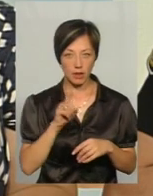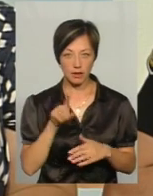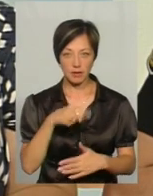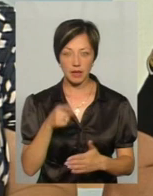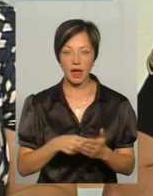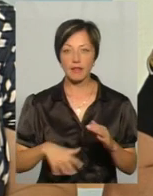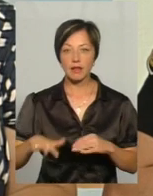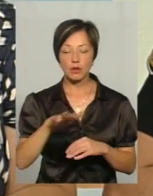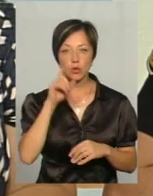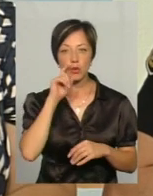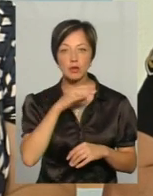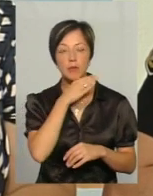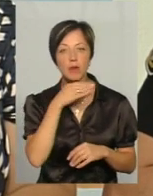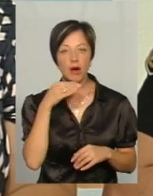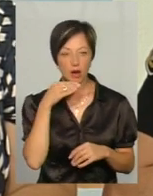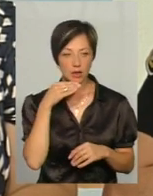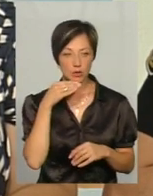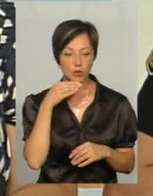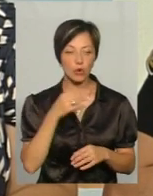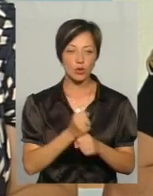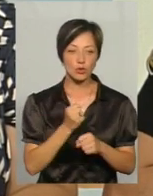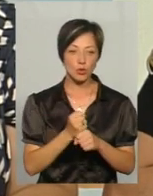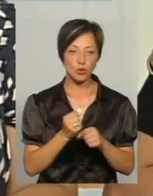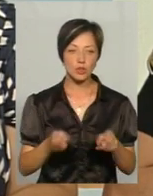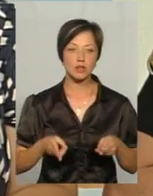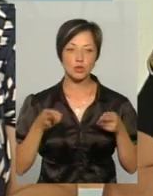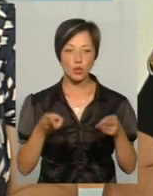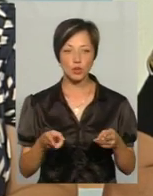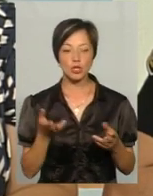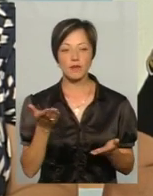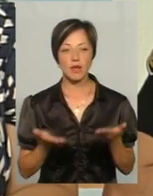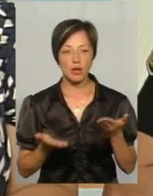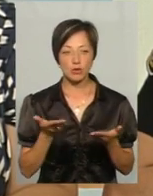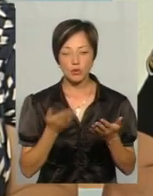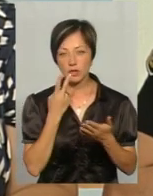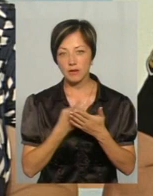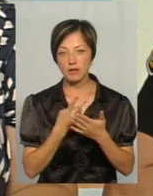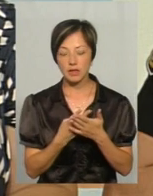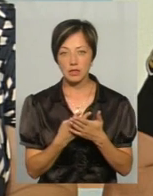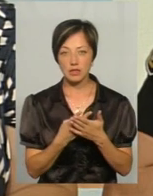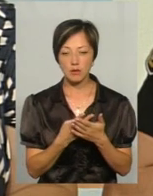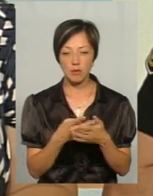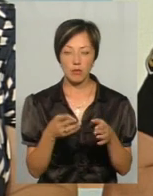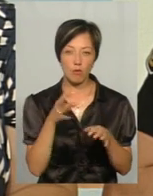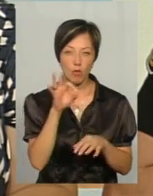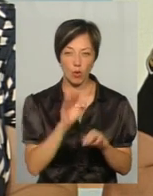на території України багато скоюється злочинів. Якщо дивитися відносно